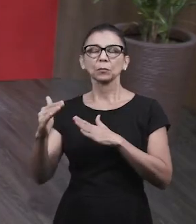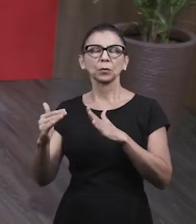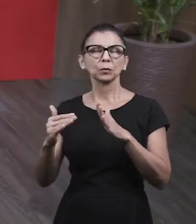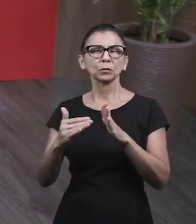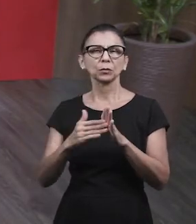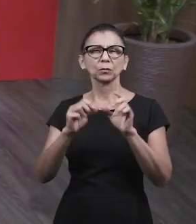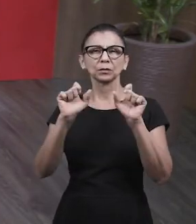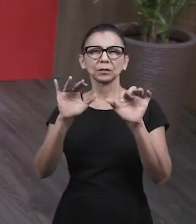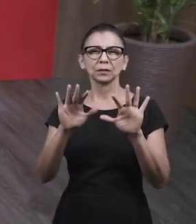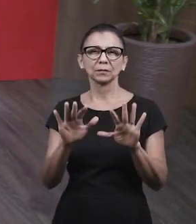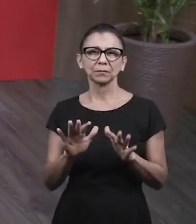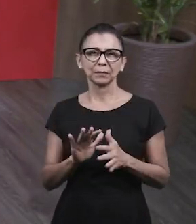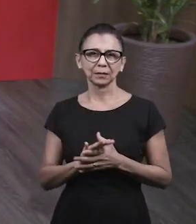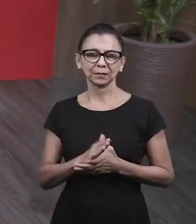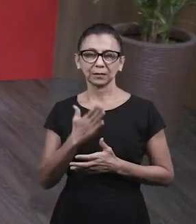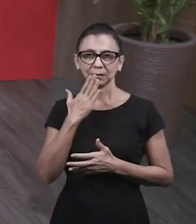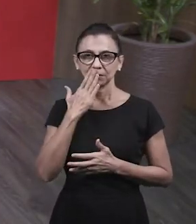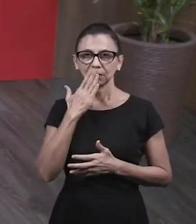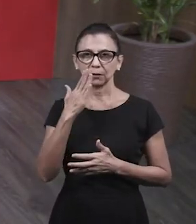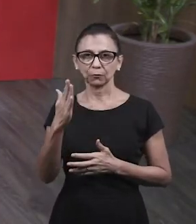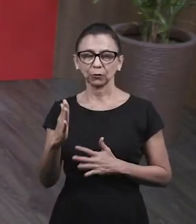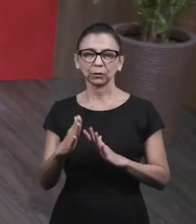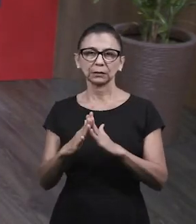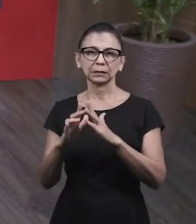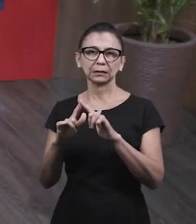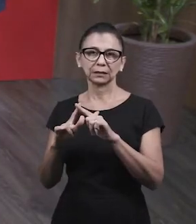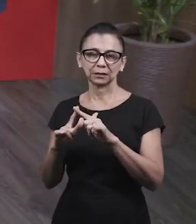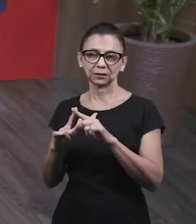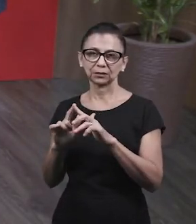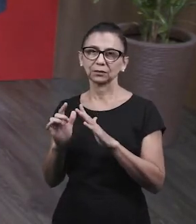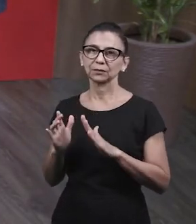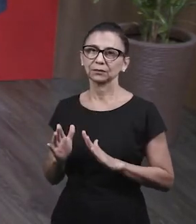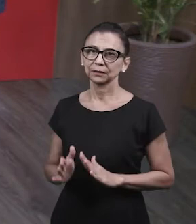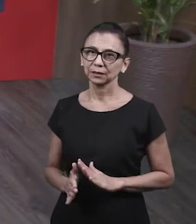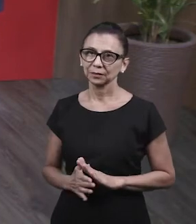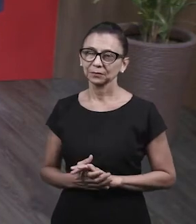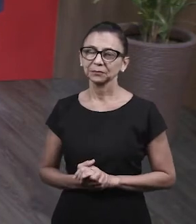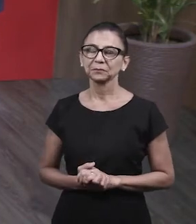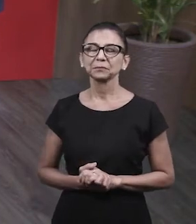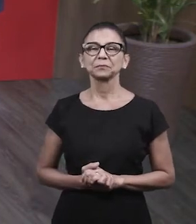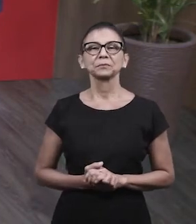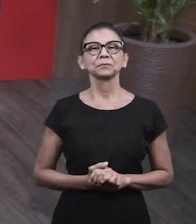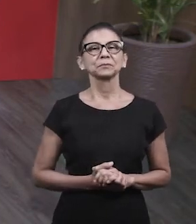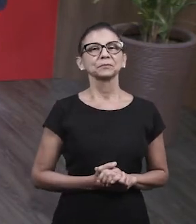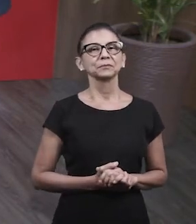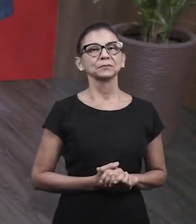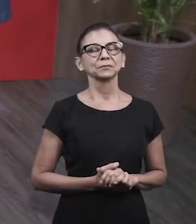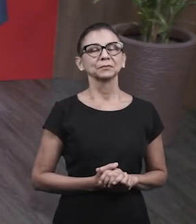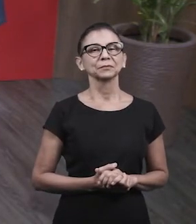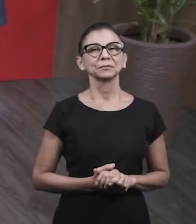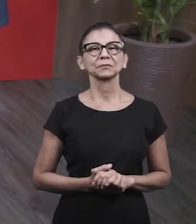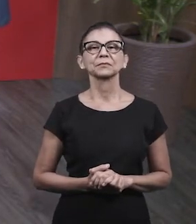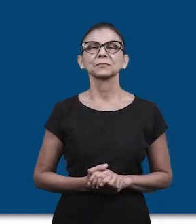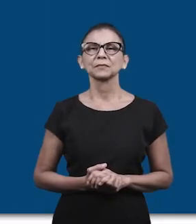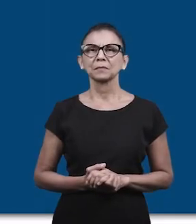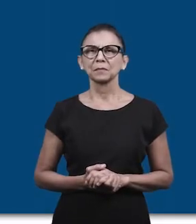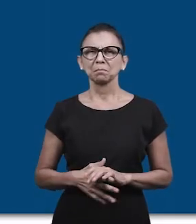pour tout ce que le Seigneur Jésus a fait parmi nous. Et nous pouvons dire, nous allons lire